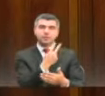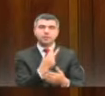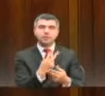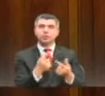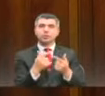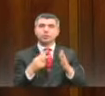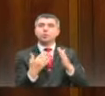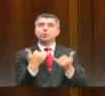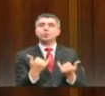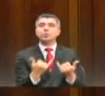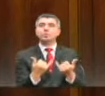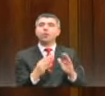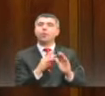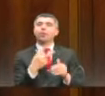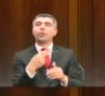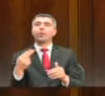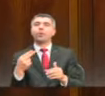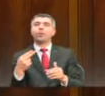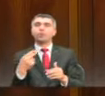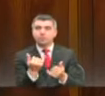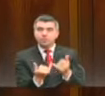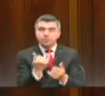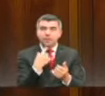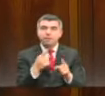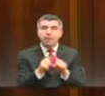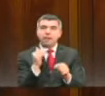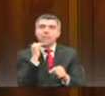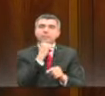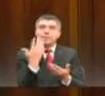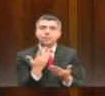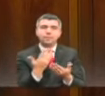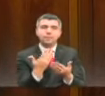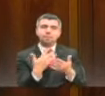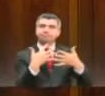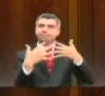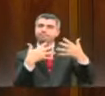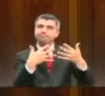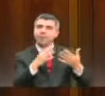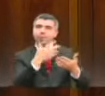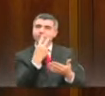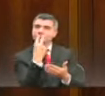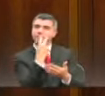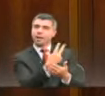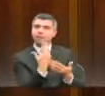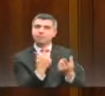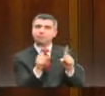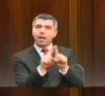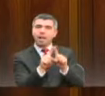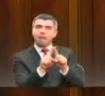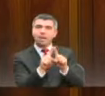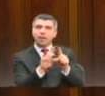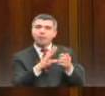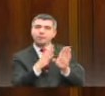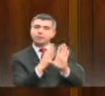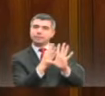وهذا سيزيد من الشفافية، غيزيد من السرعة، غيزيد من النجاعة، سيقلل الازدحام